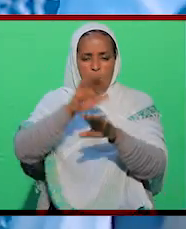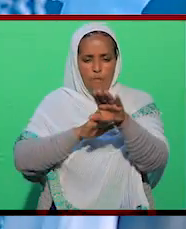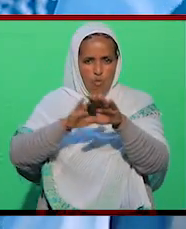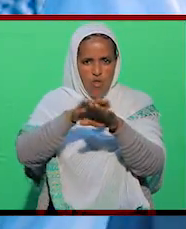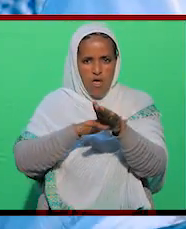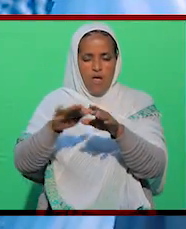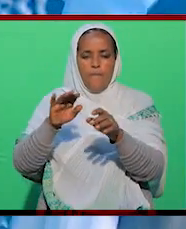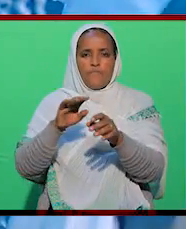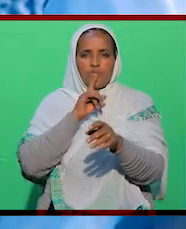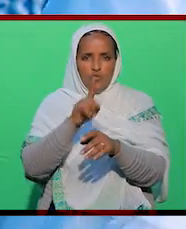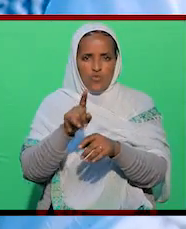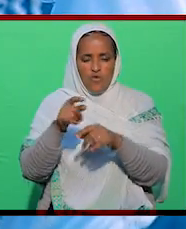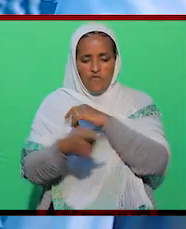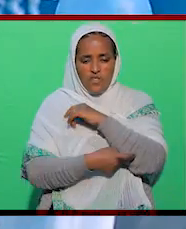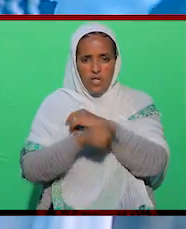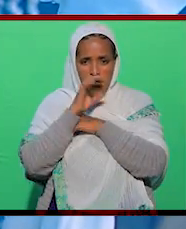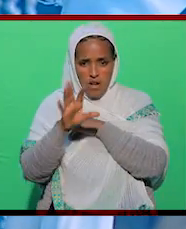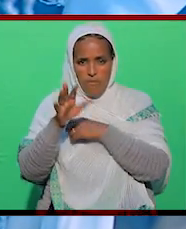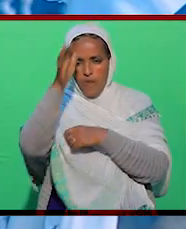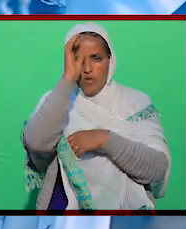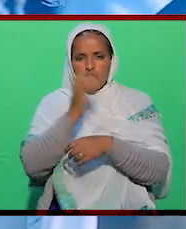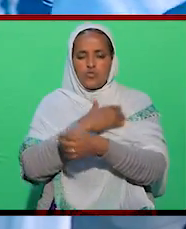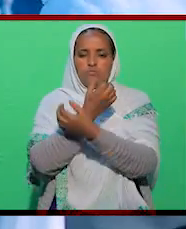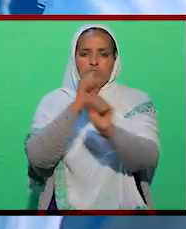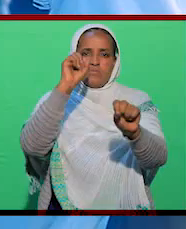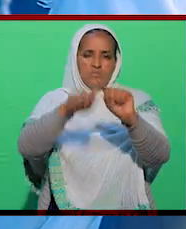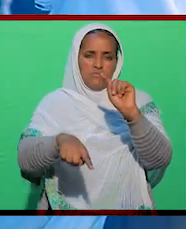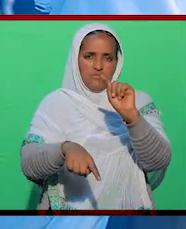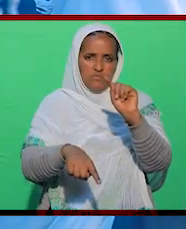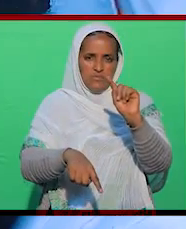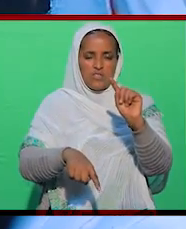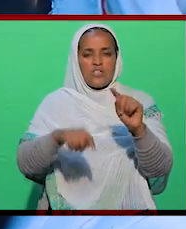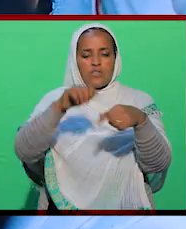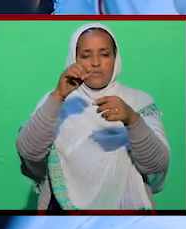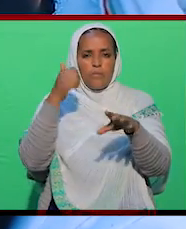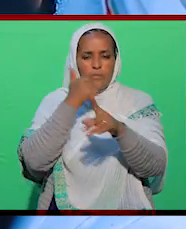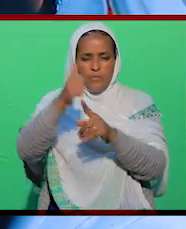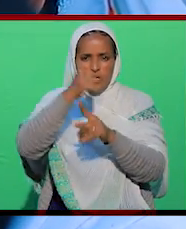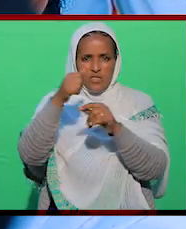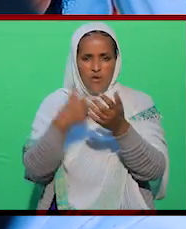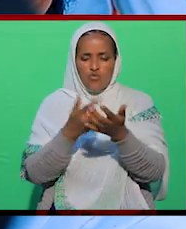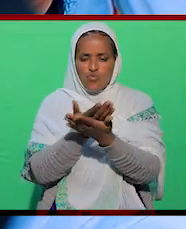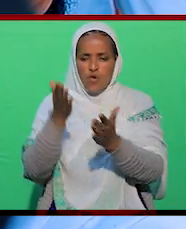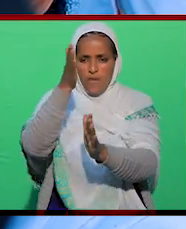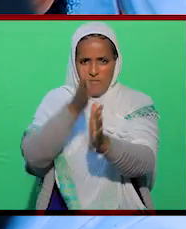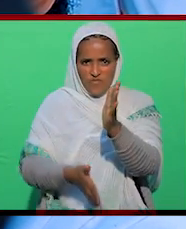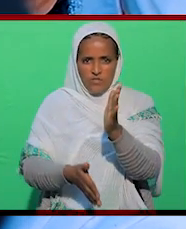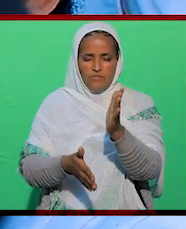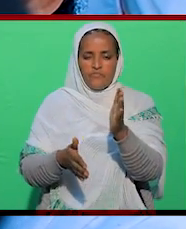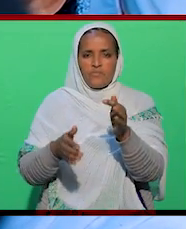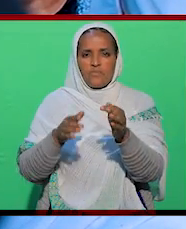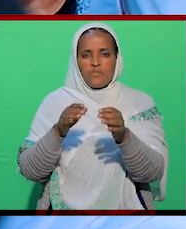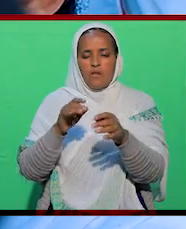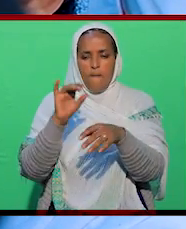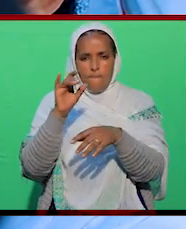ነው መወለያ መሰንገያ ነው ያለ ፈተና አባቶቻችን እንዳሉ ሰው ሊድን አይችልም ብረት አሁን ጉዳይ